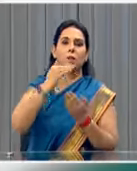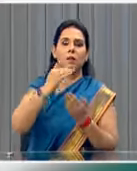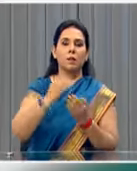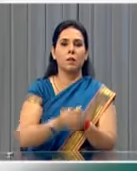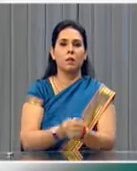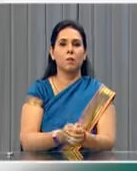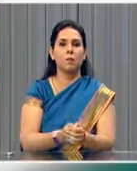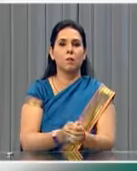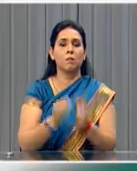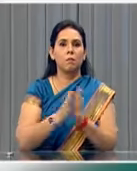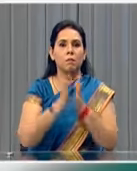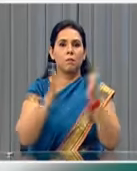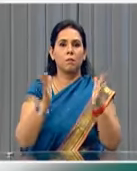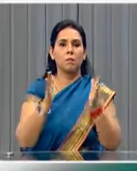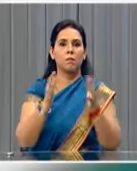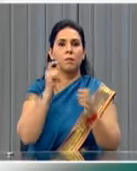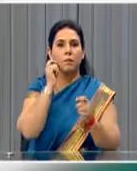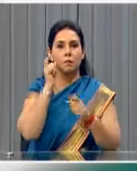बहुत बड़ी मात्रा में